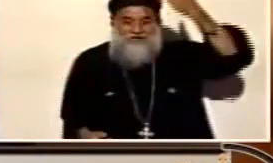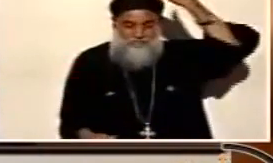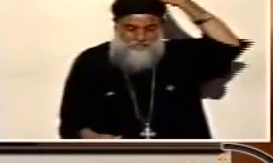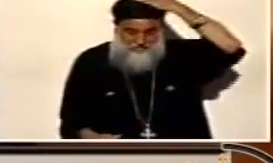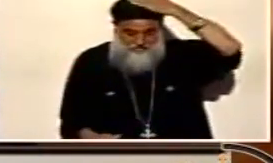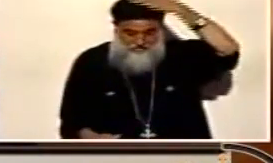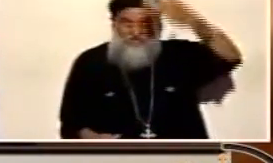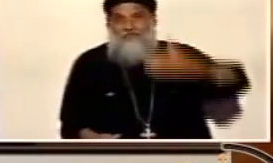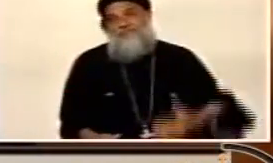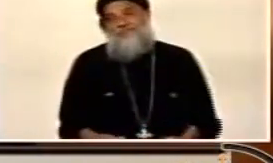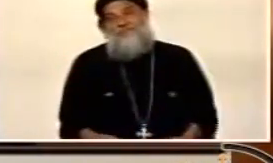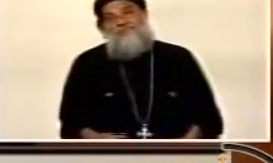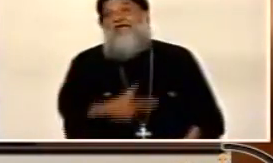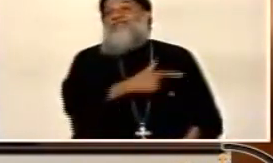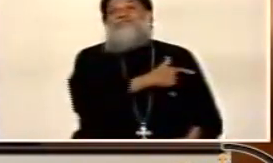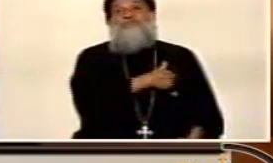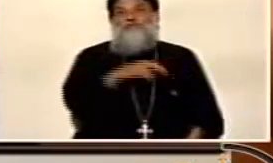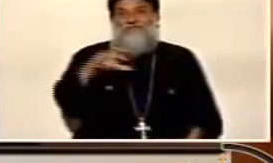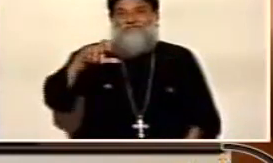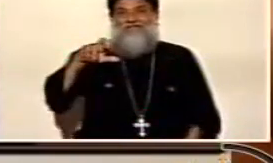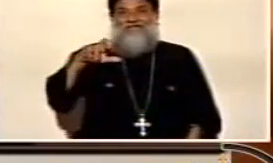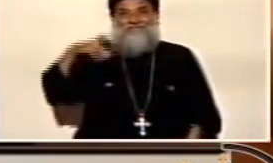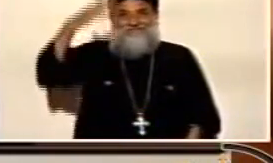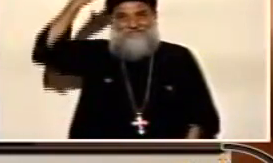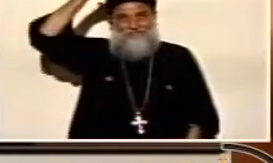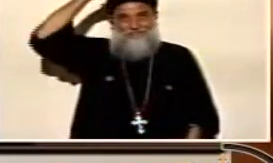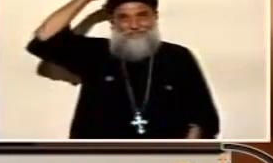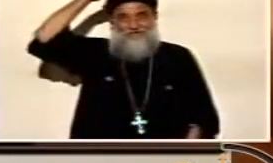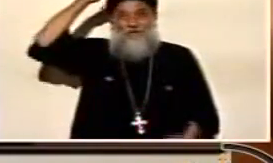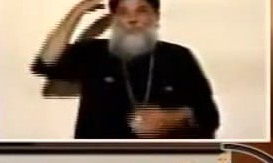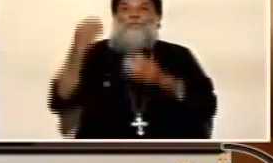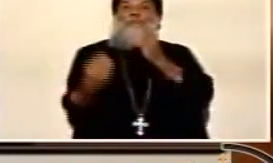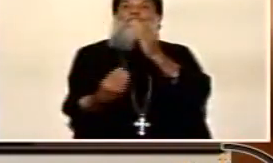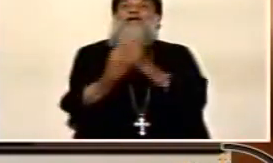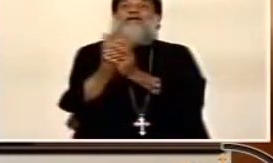إنه المعجزة اللي عملها السيد المسيح